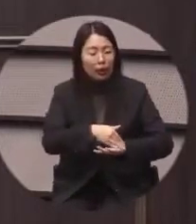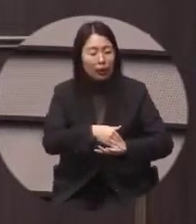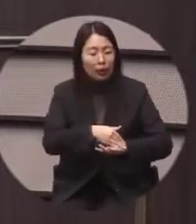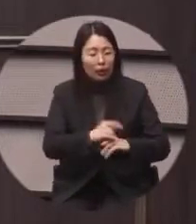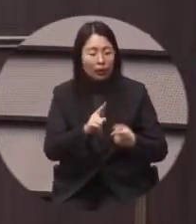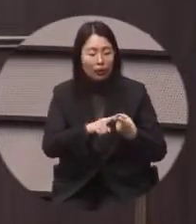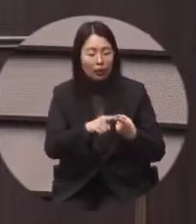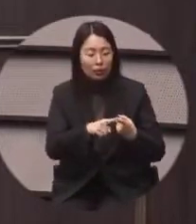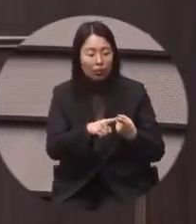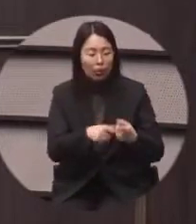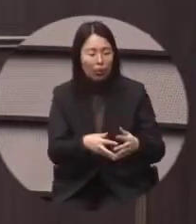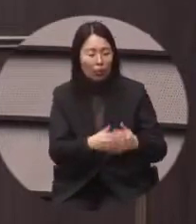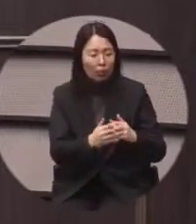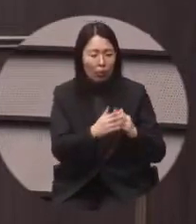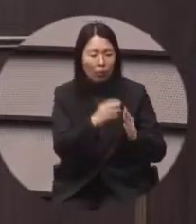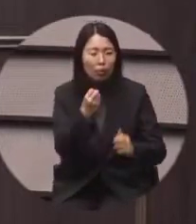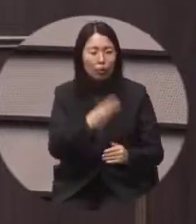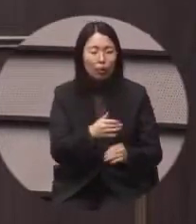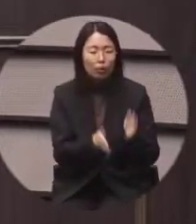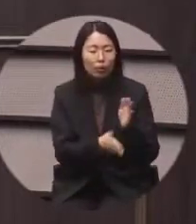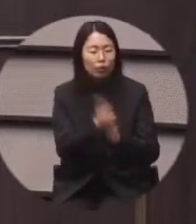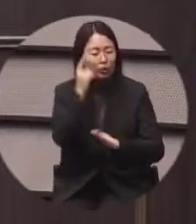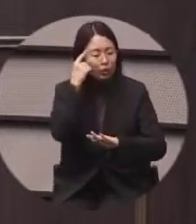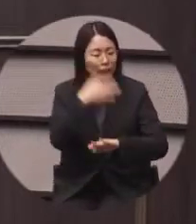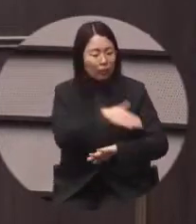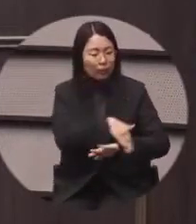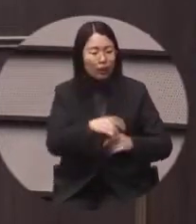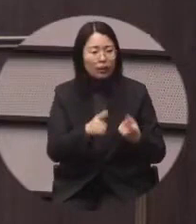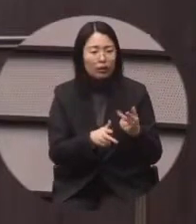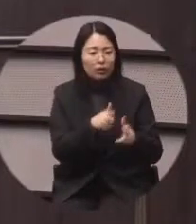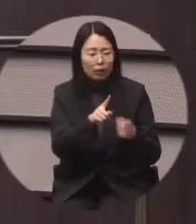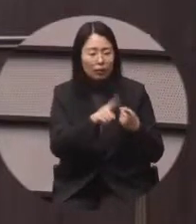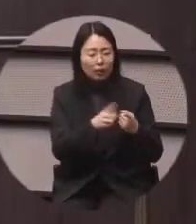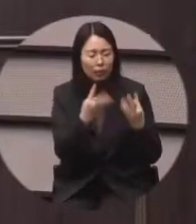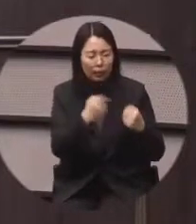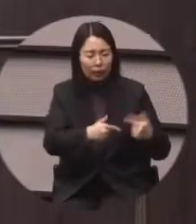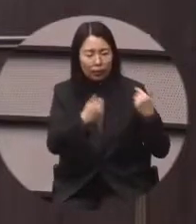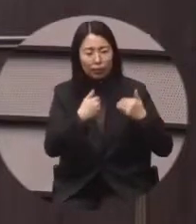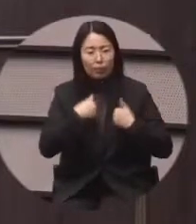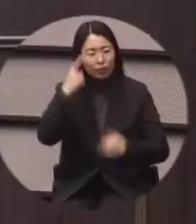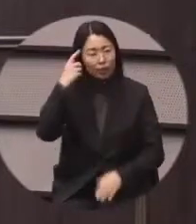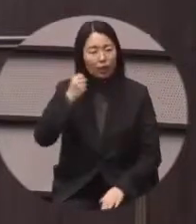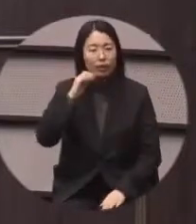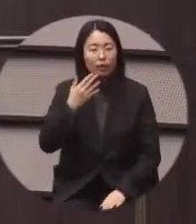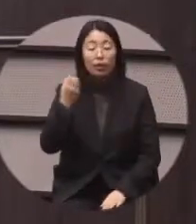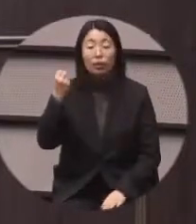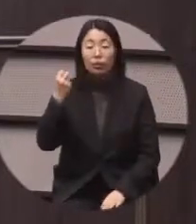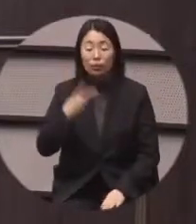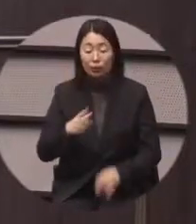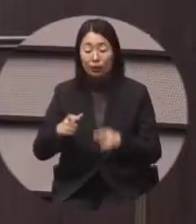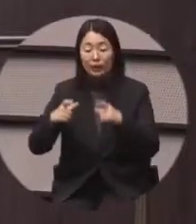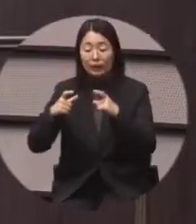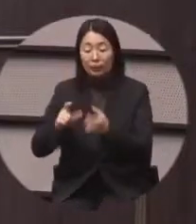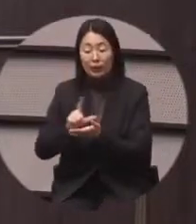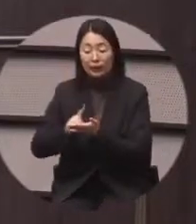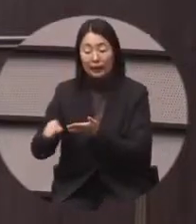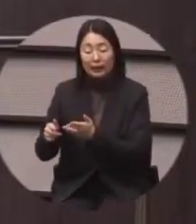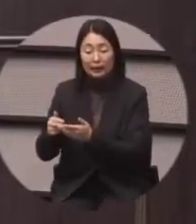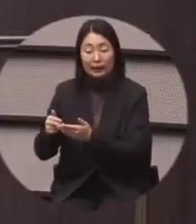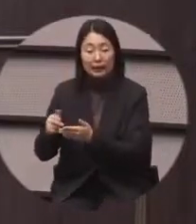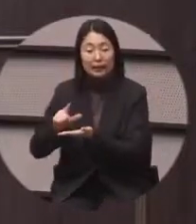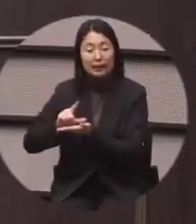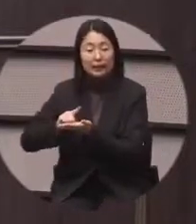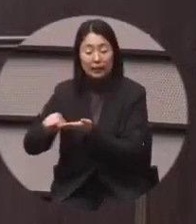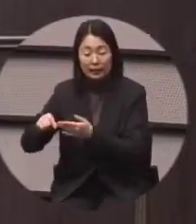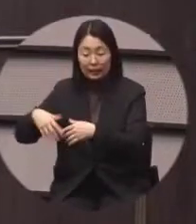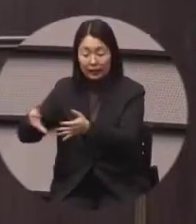수립, 도시개발 사업 등을 추진해야 한다고 생각합니다. 또한 지방자치단체의 주도로 이러한 정책